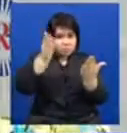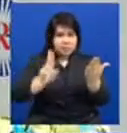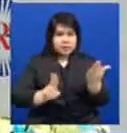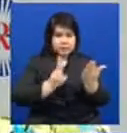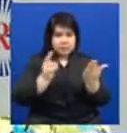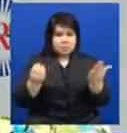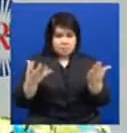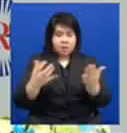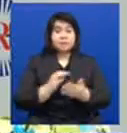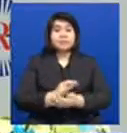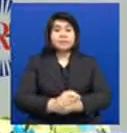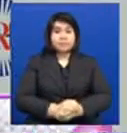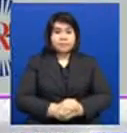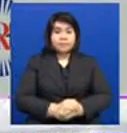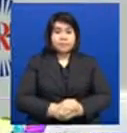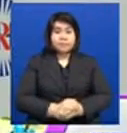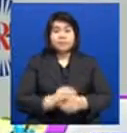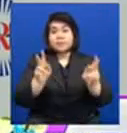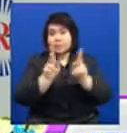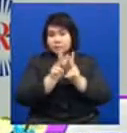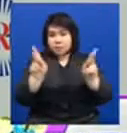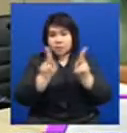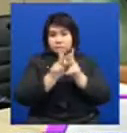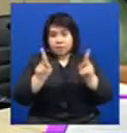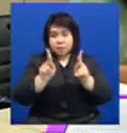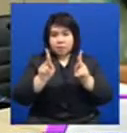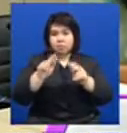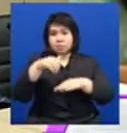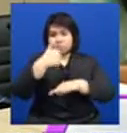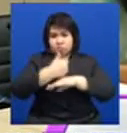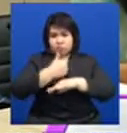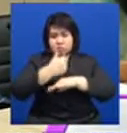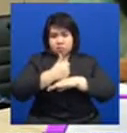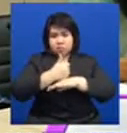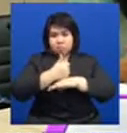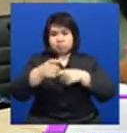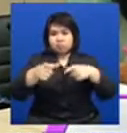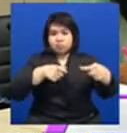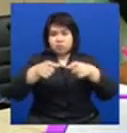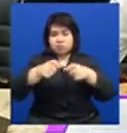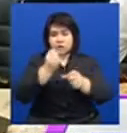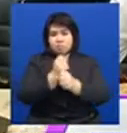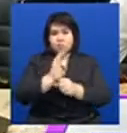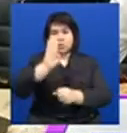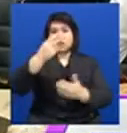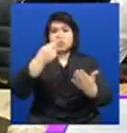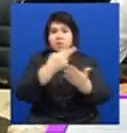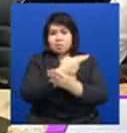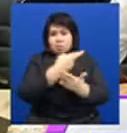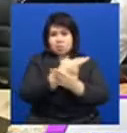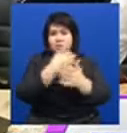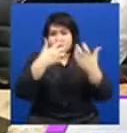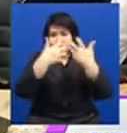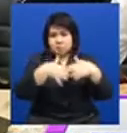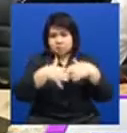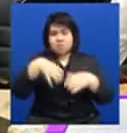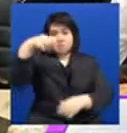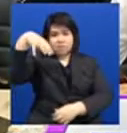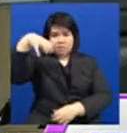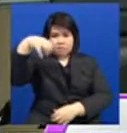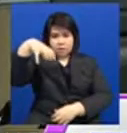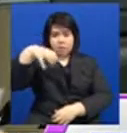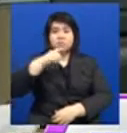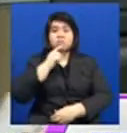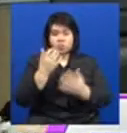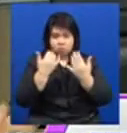โดยนายพงษ์ดิษฐ์พจนากรรมการผู้จัดการใหญ่บริษัทผลิตไฟฟ้าราชบุรีโฮลดิ้งเปิดเผยค่ะว่าผ